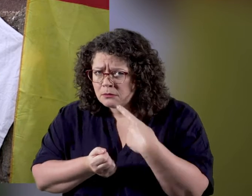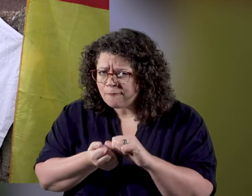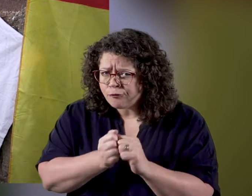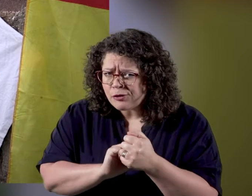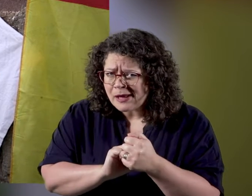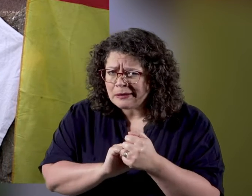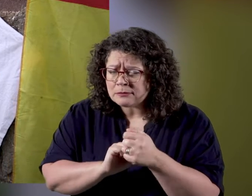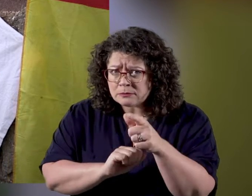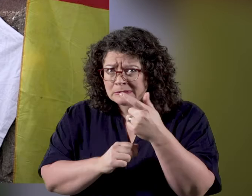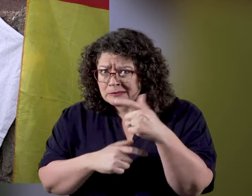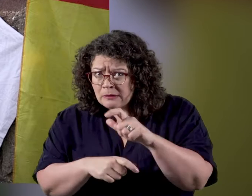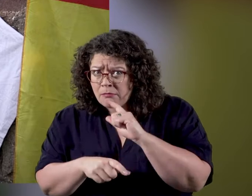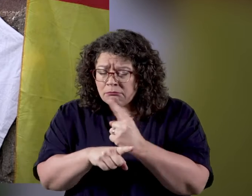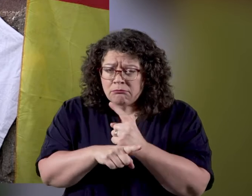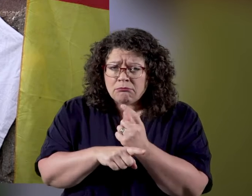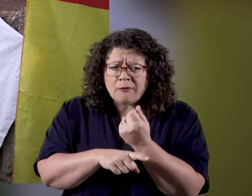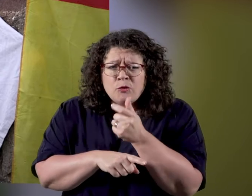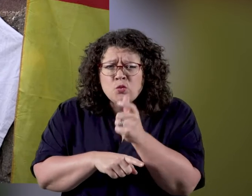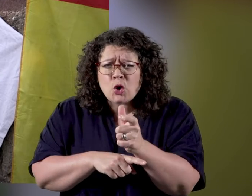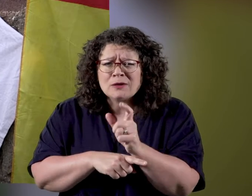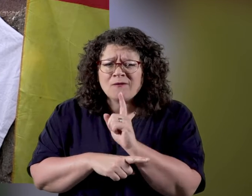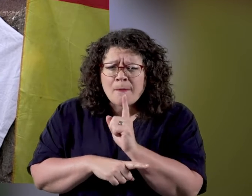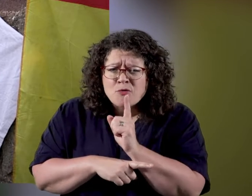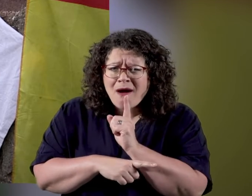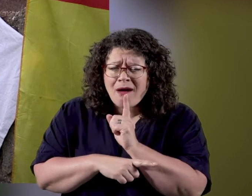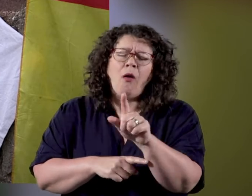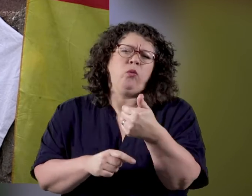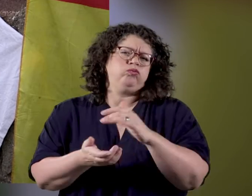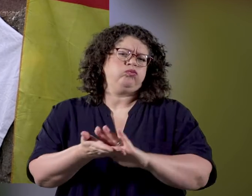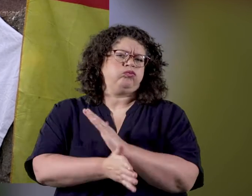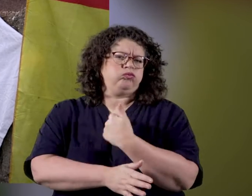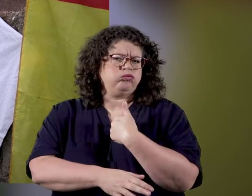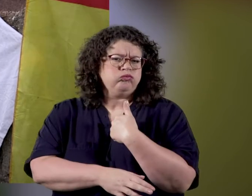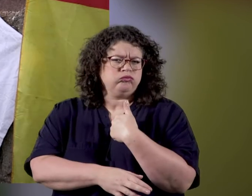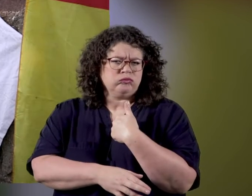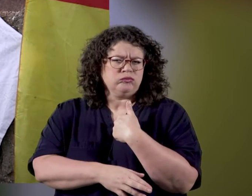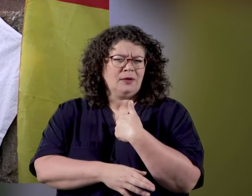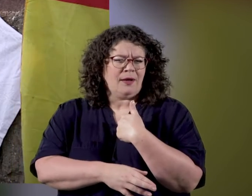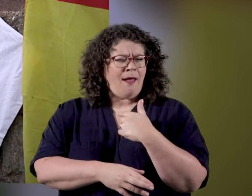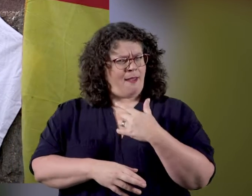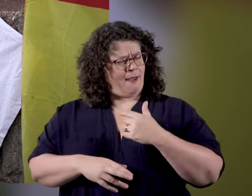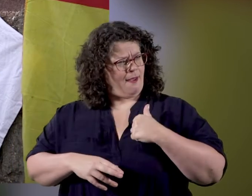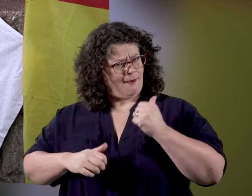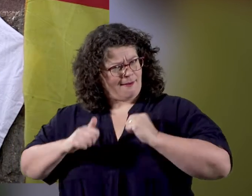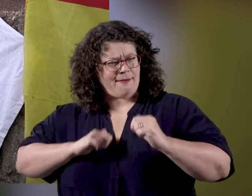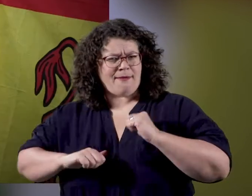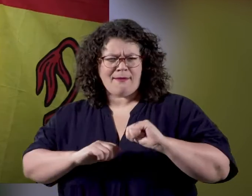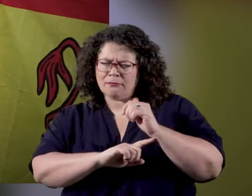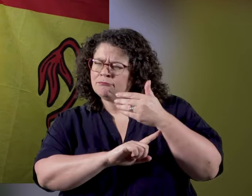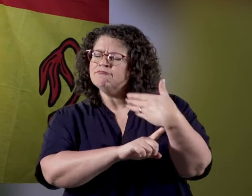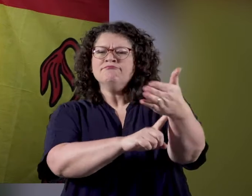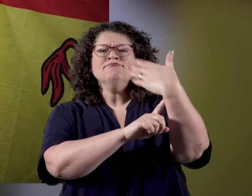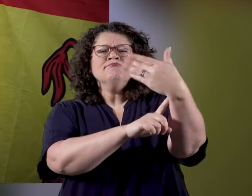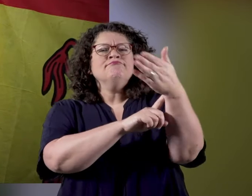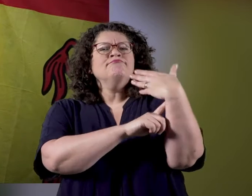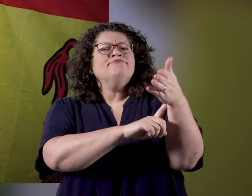Cyfle felly i wisgo unwaith eto gyda balchder, liwiau glyndŵr, a hel atgofion o'r dyddiau fi.